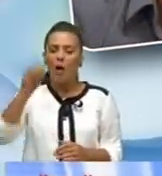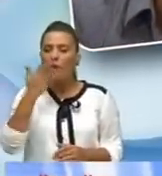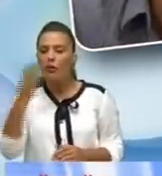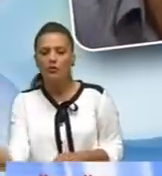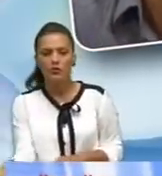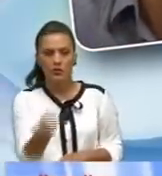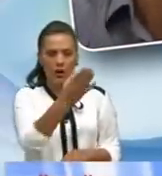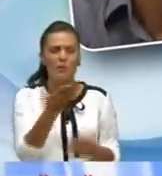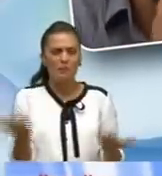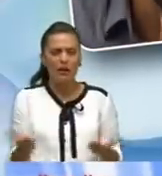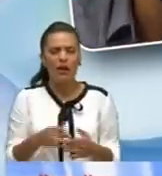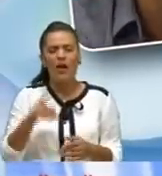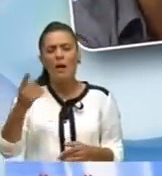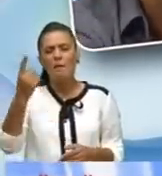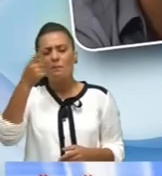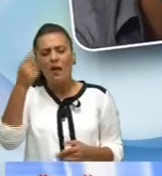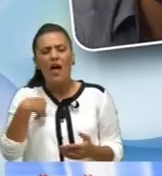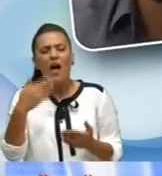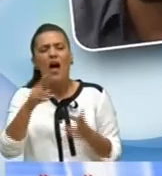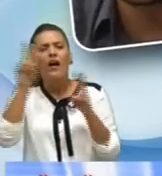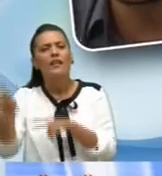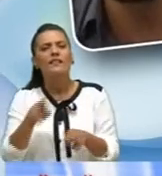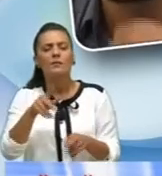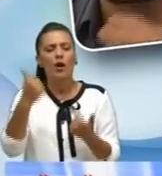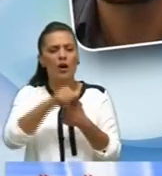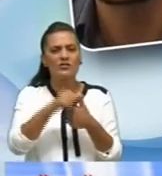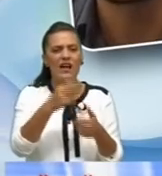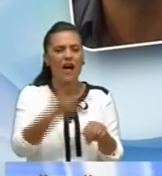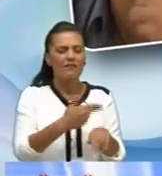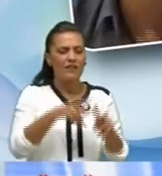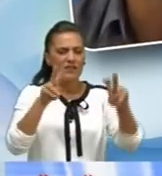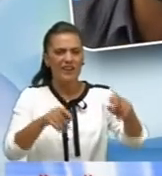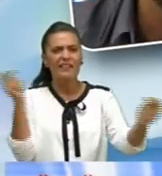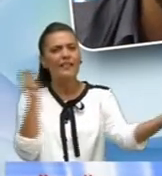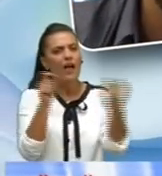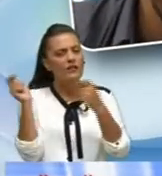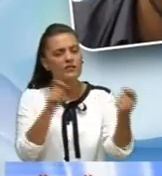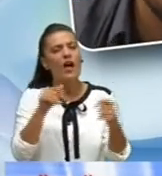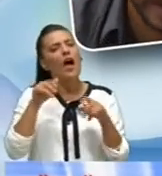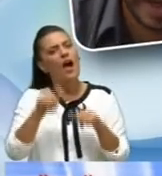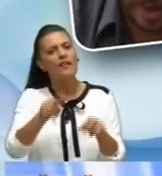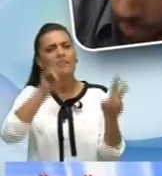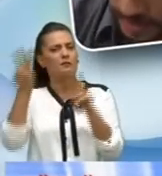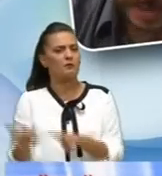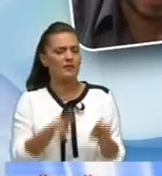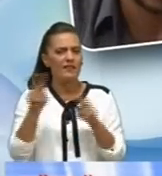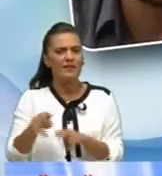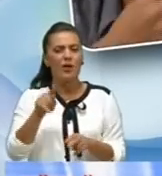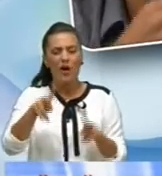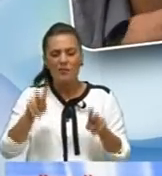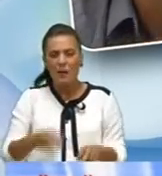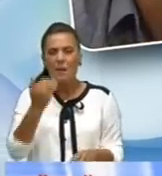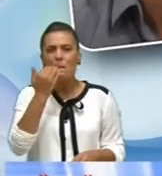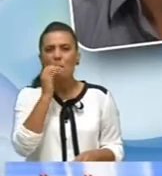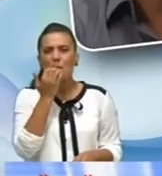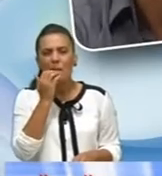okula gönderirken bile belli bir rutin izleniyor. Kocanızla kahvaltı sofrasında tartışırken de belli bir rutin. O iskemlede